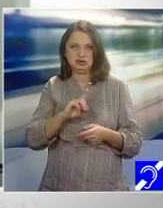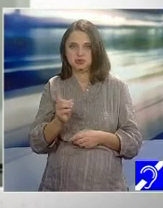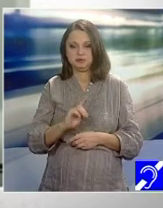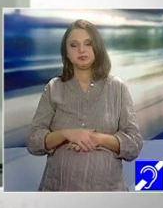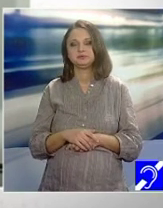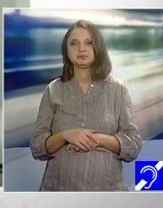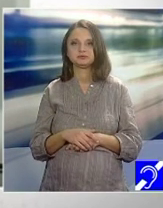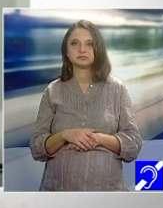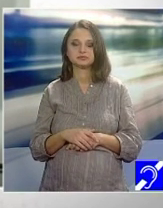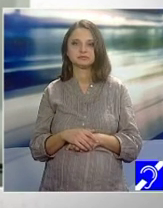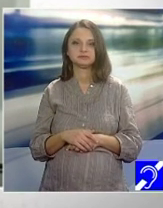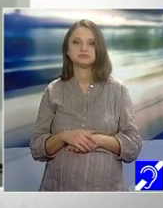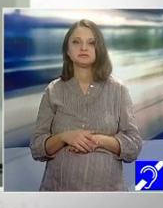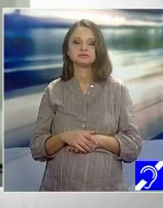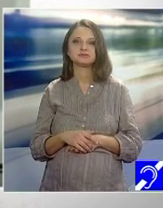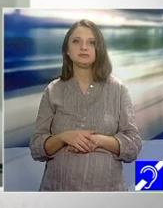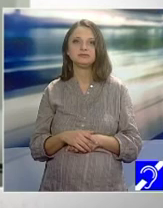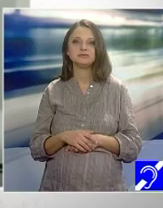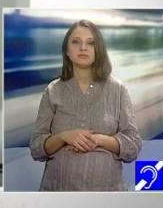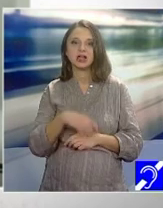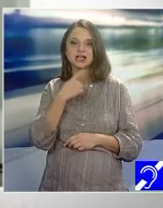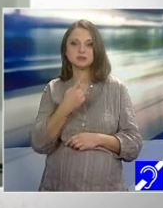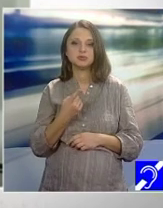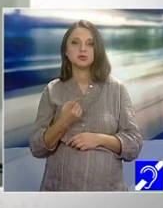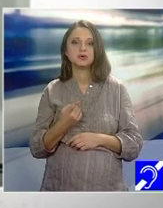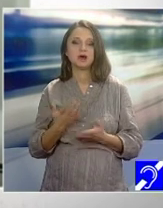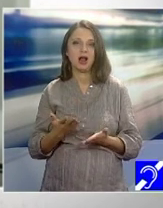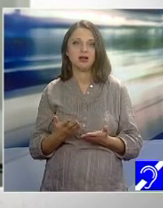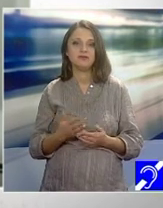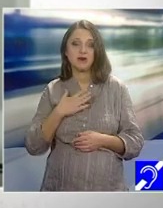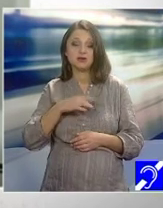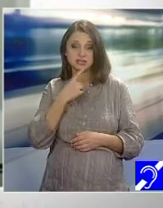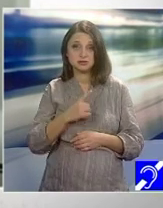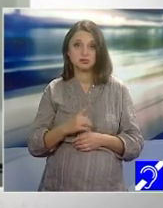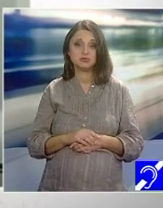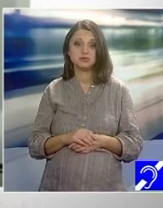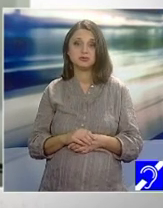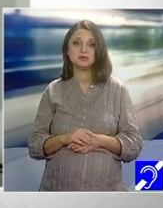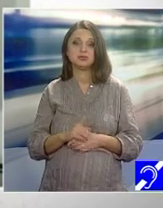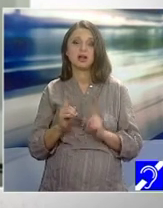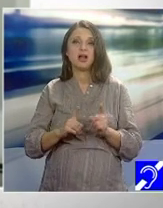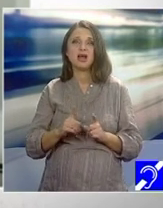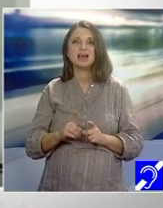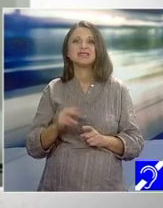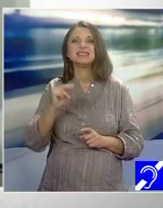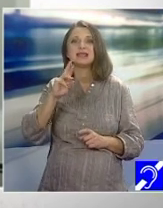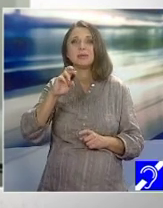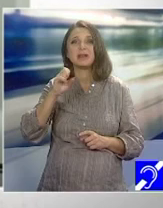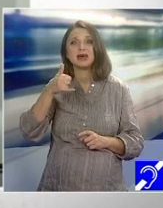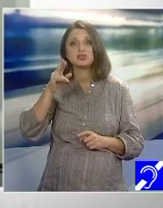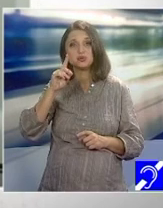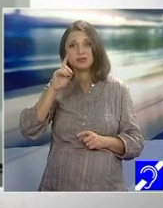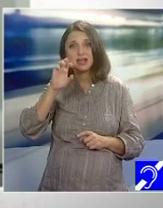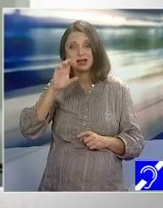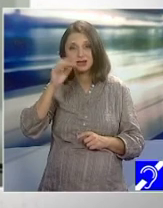despre incidentul din colectiv și țin să precizăm acest lucru, că dincolo de aparențe, dincolo de prejudecăți ale unor persoane